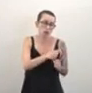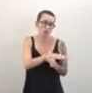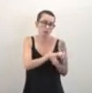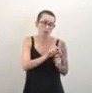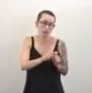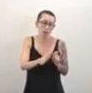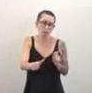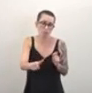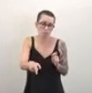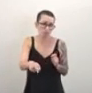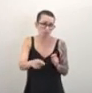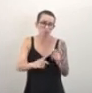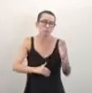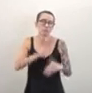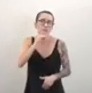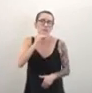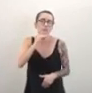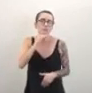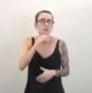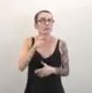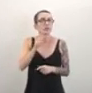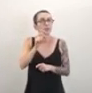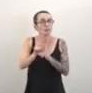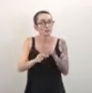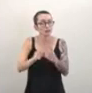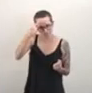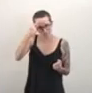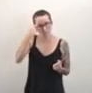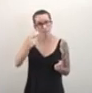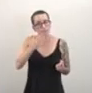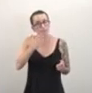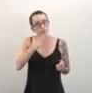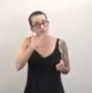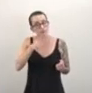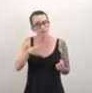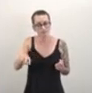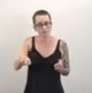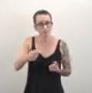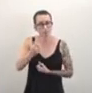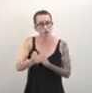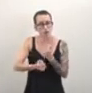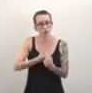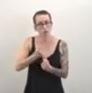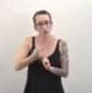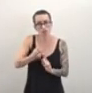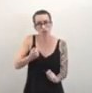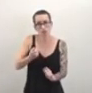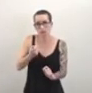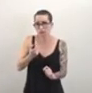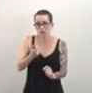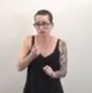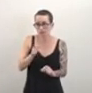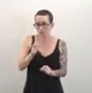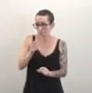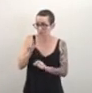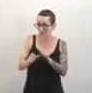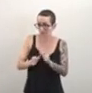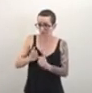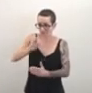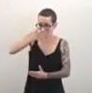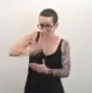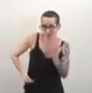vase. La souffrance des personnels de la petite enfance, elle est le fruit d'une pénurie massive dans les